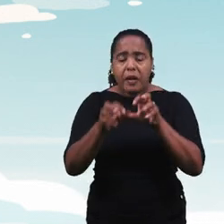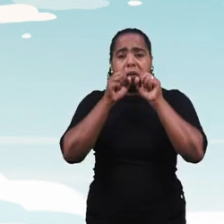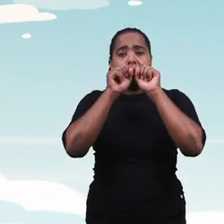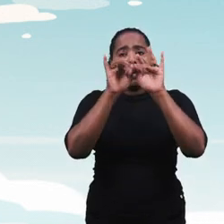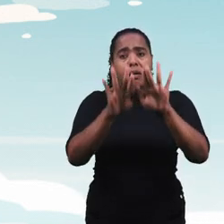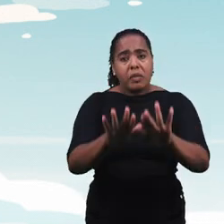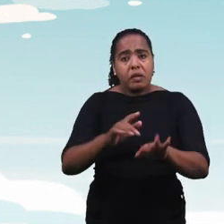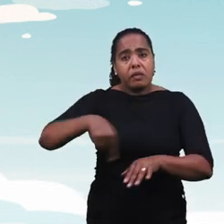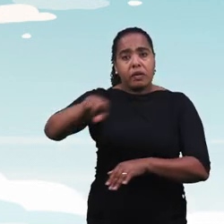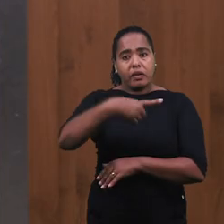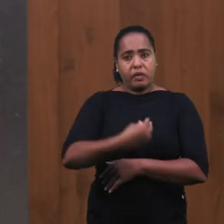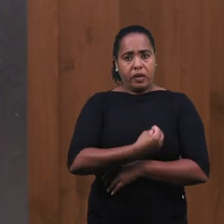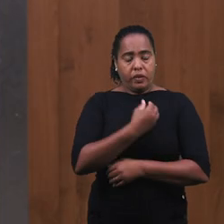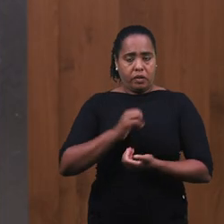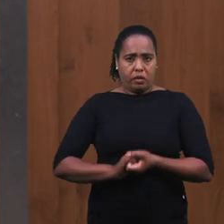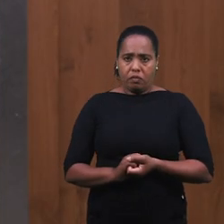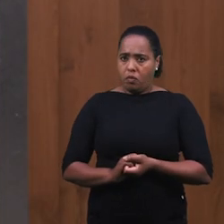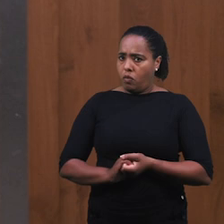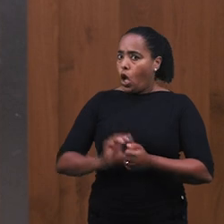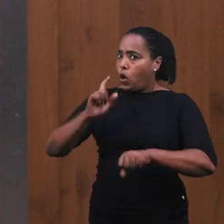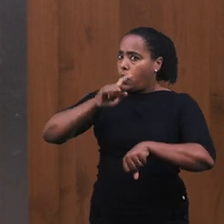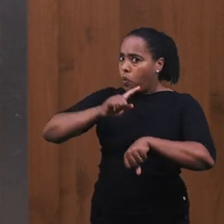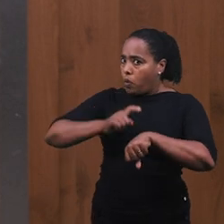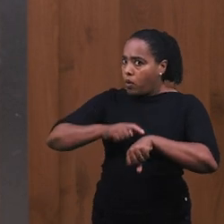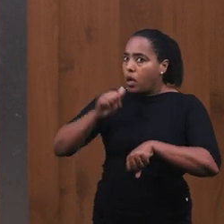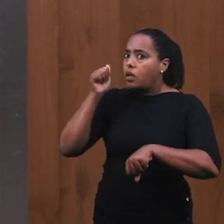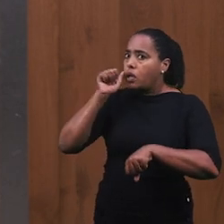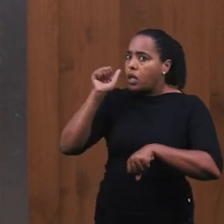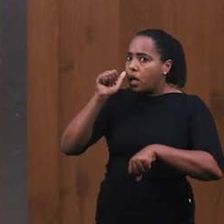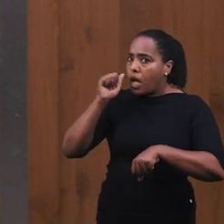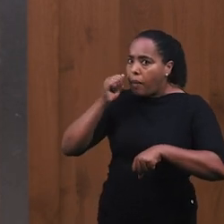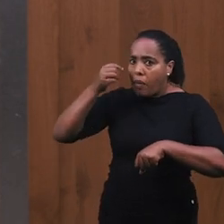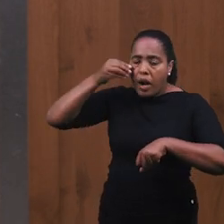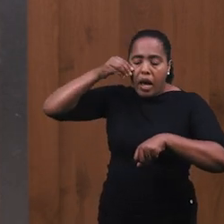elle a versé sa vie aux pieds de Jésus,